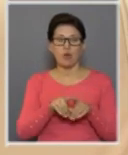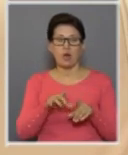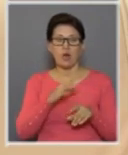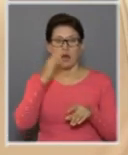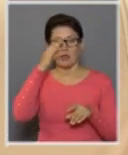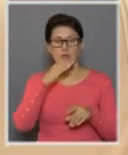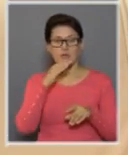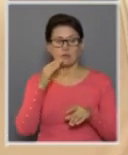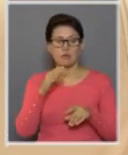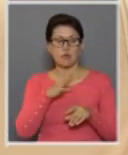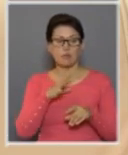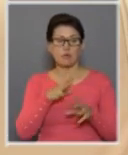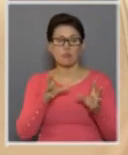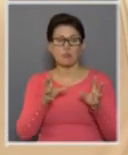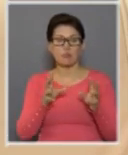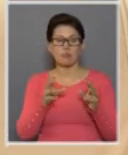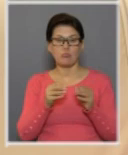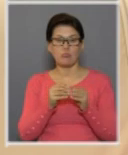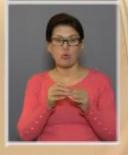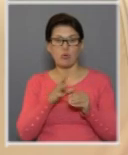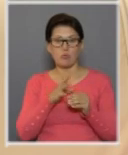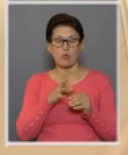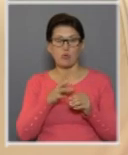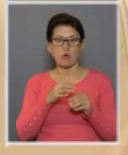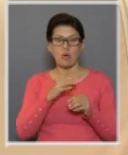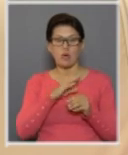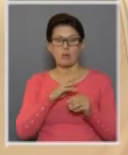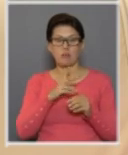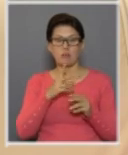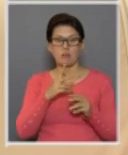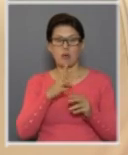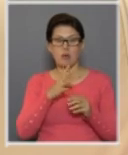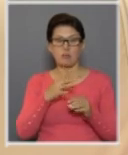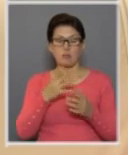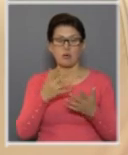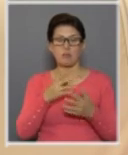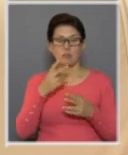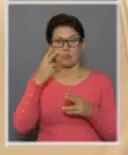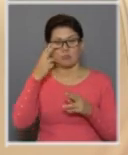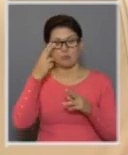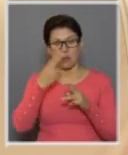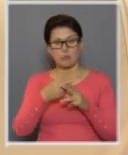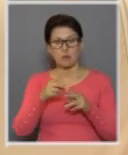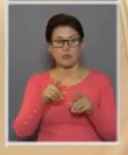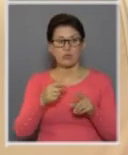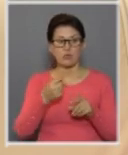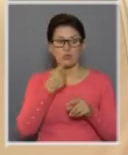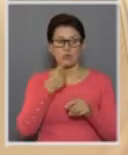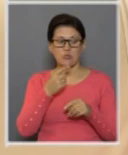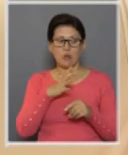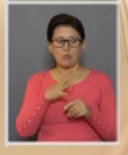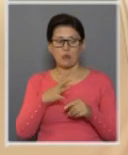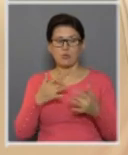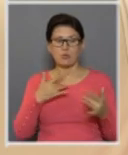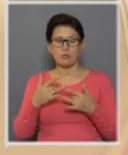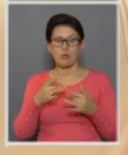шықтық, әкесімен жүріп кететін жағдайлар болады. Өзінің ағасы, інісімен жүретін жағдайлар болады. Ең қиын сахналары бар дейсіз ғой? Қиын